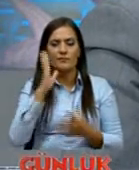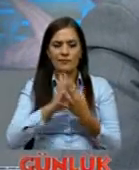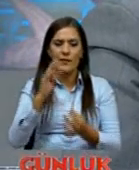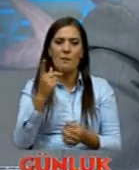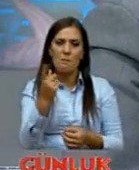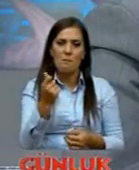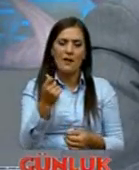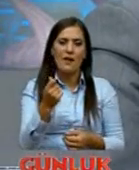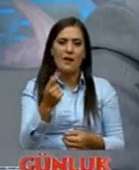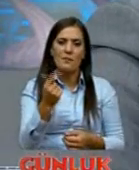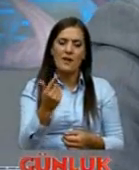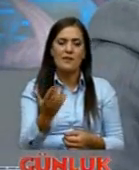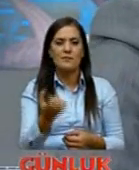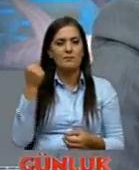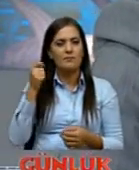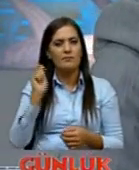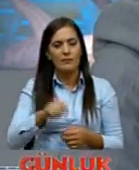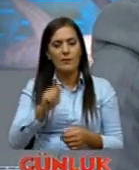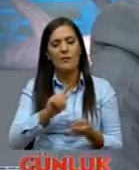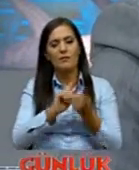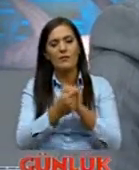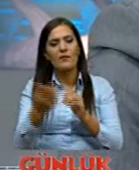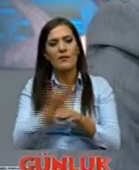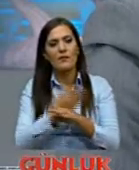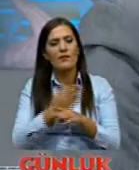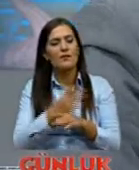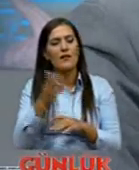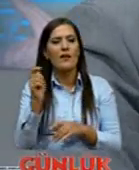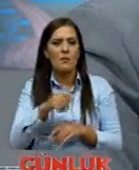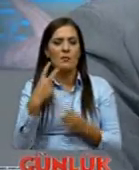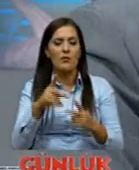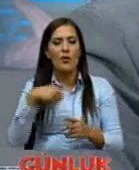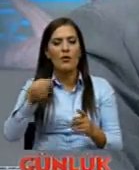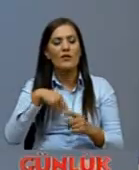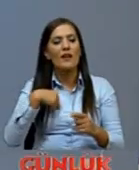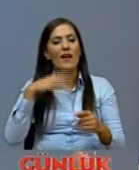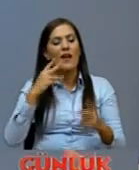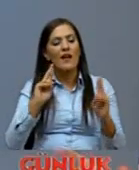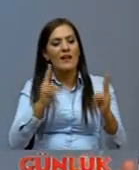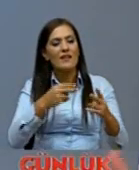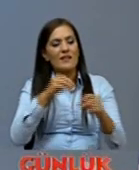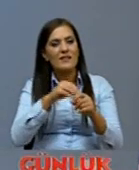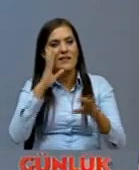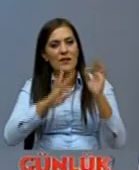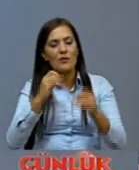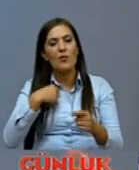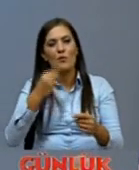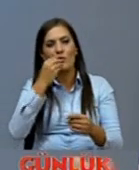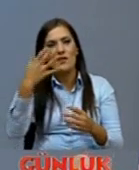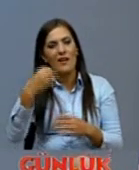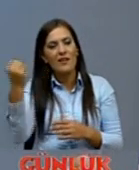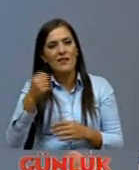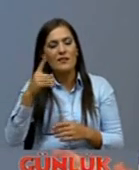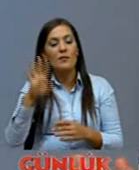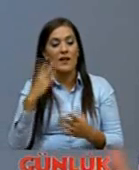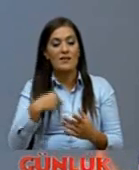kişiler paraya tamah edip değişik ürünlerde yapabiliyorlar. İşte orada da hani siz dediniz ya esnafın denetçisi müşteridir diye. Evet. Esnafın denetçisi